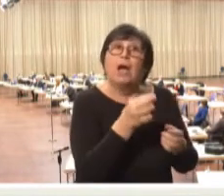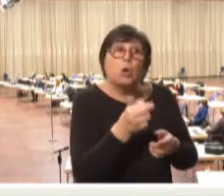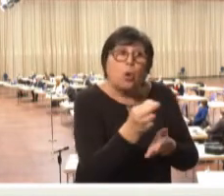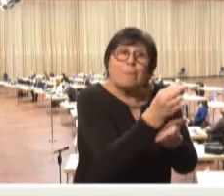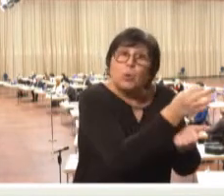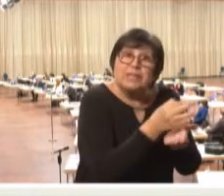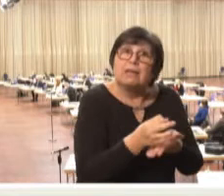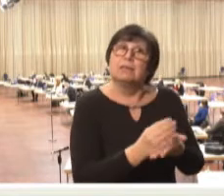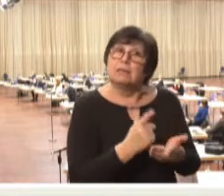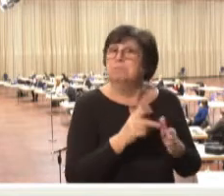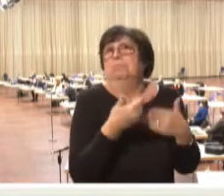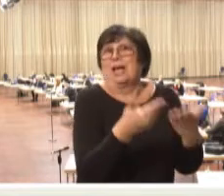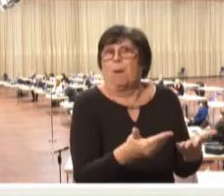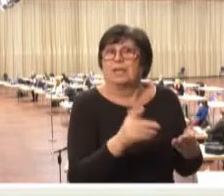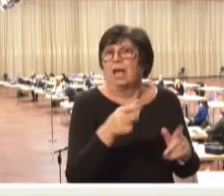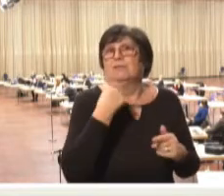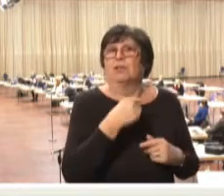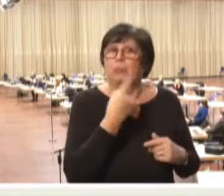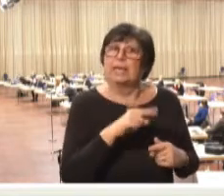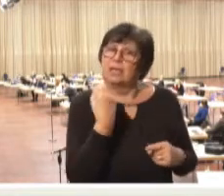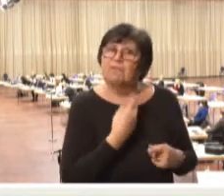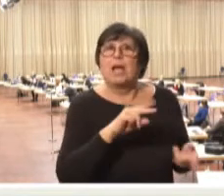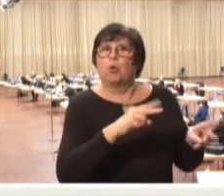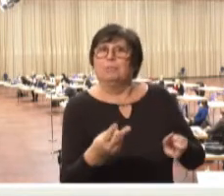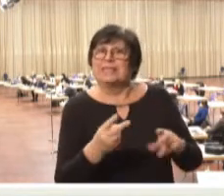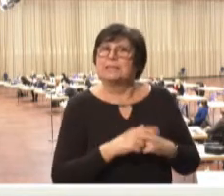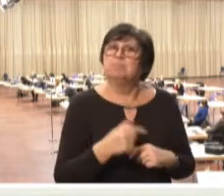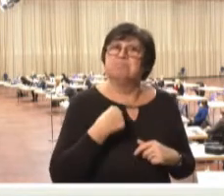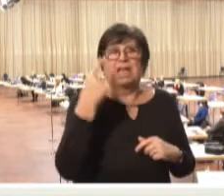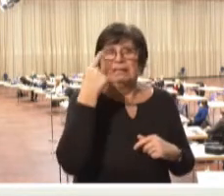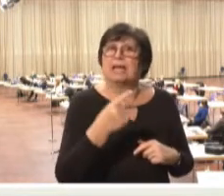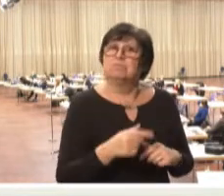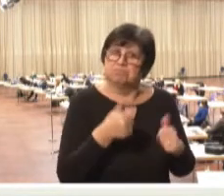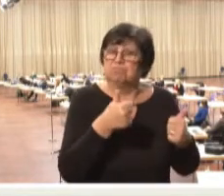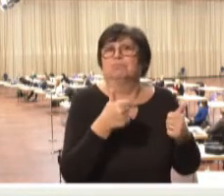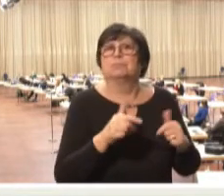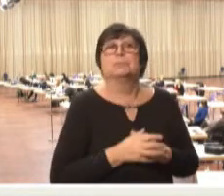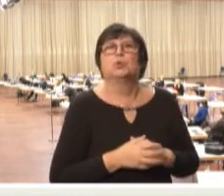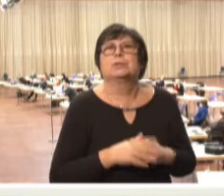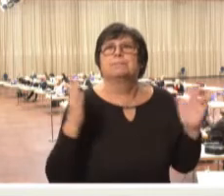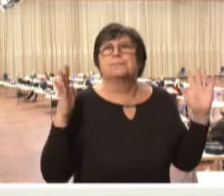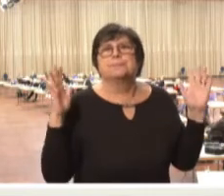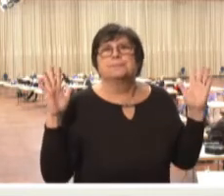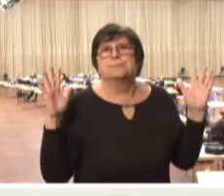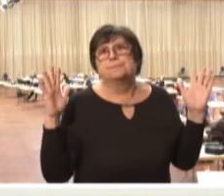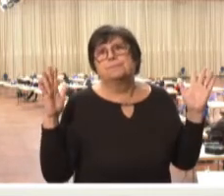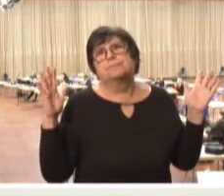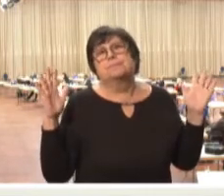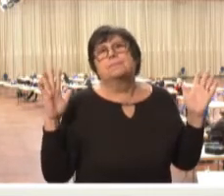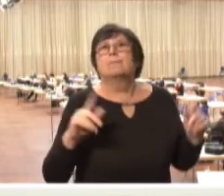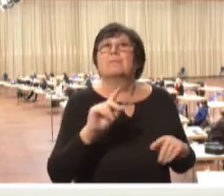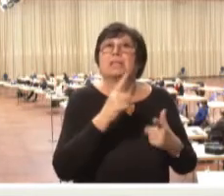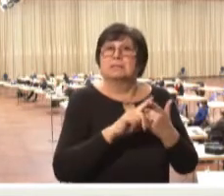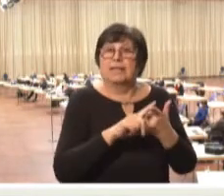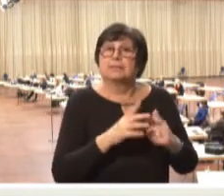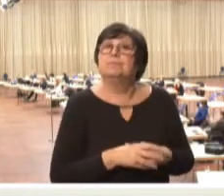Orten zugutekommen. Das ist ein Versprechen, das wir damit umsetzen. Und ich denke, das ist auch in Ihrem Sinne an dieser Stelle, meine sehr geehrten Damen und Herren. Ein